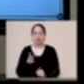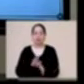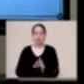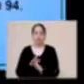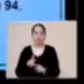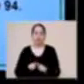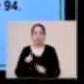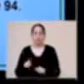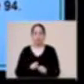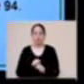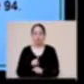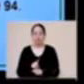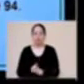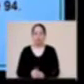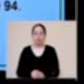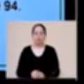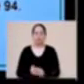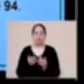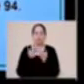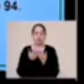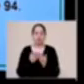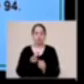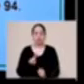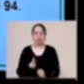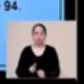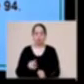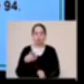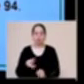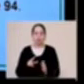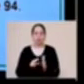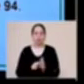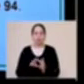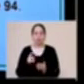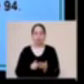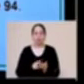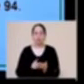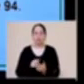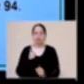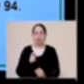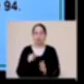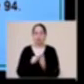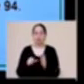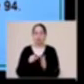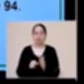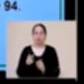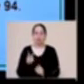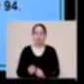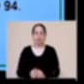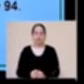выполнить следующие задания. Прочитать параграф 48 на страничке